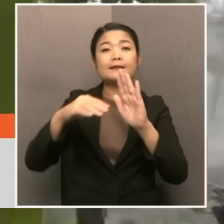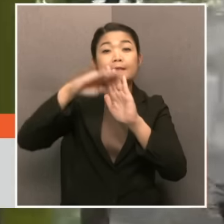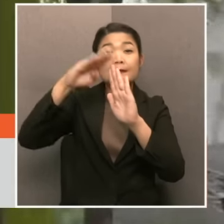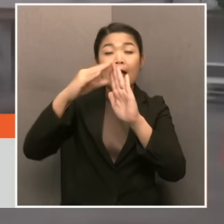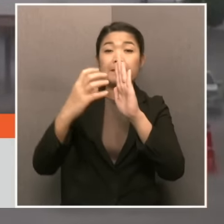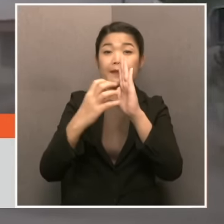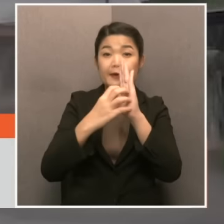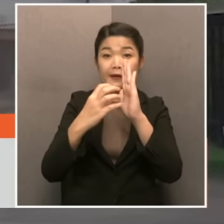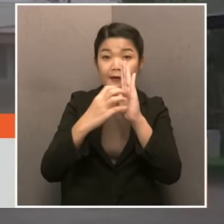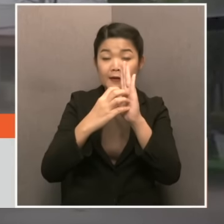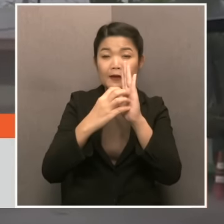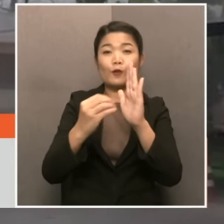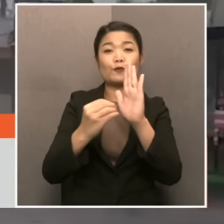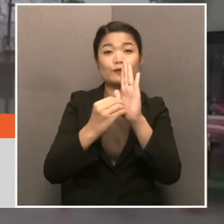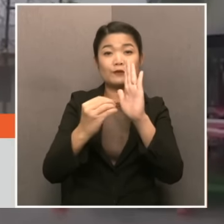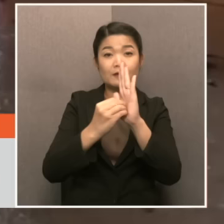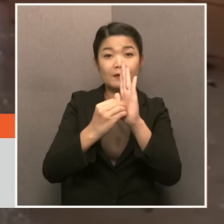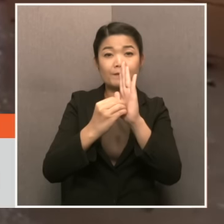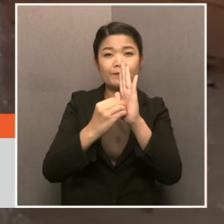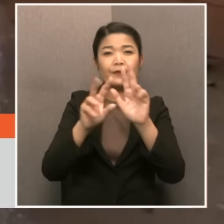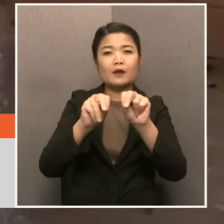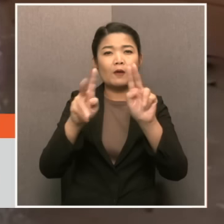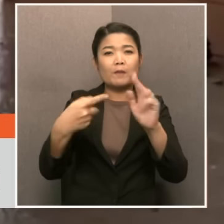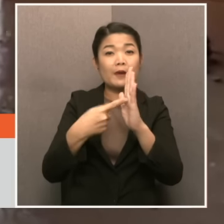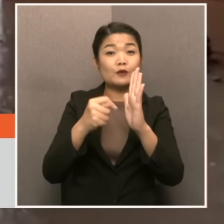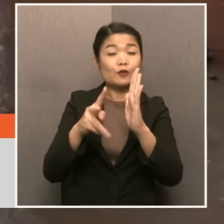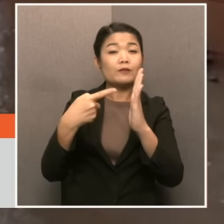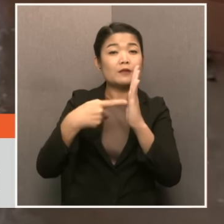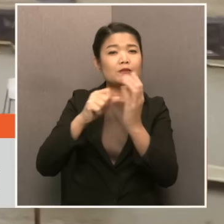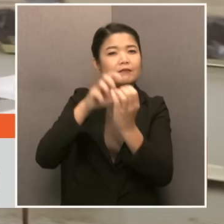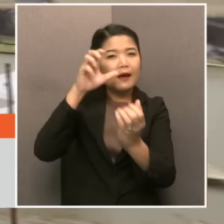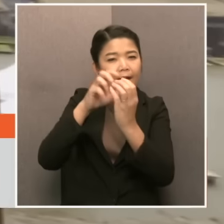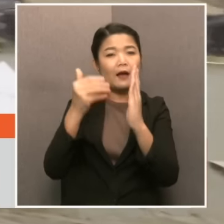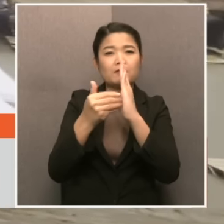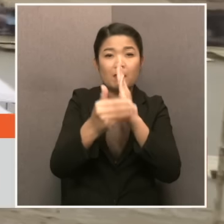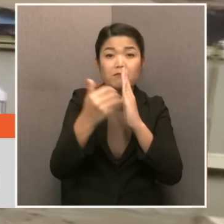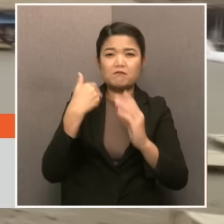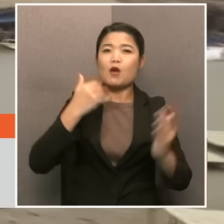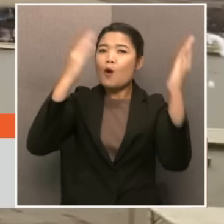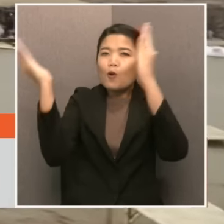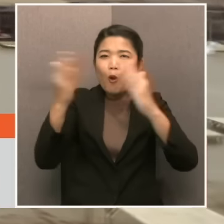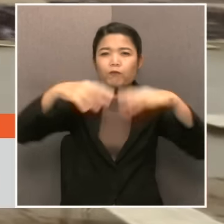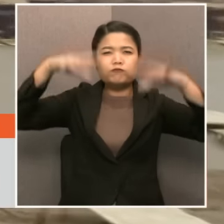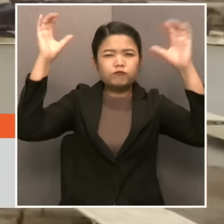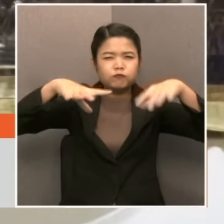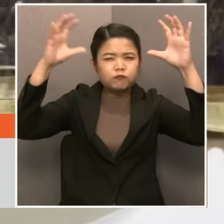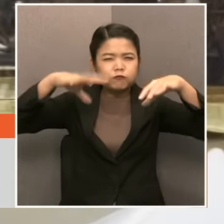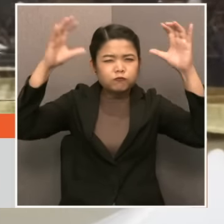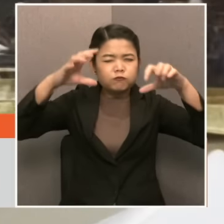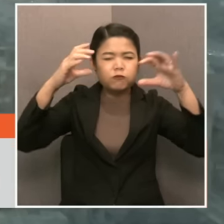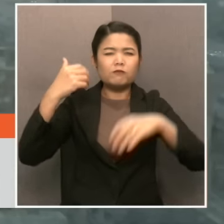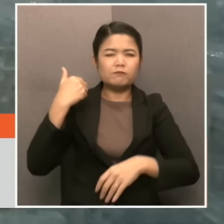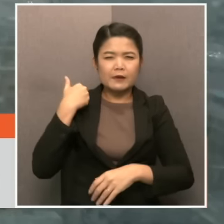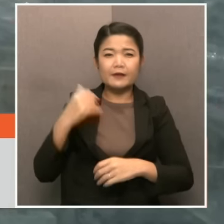คกลางรวมทั้งกรุงเทพมหานครและปริมณฑลและภาคตะวันออกจะมีพายุฝนฟ้าคะนองลมกระโชกแร